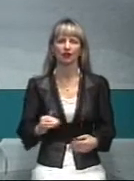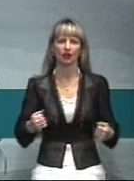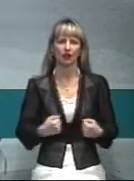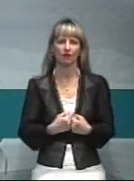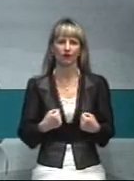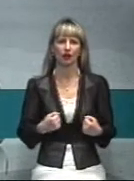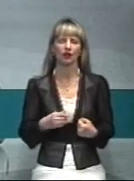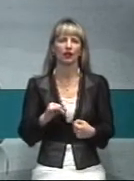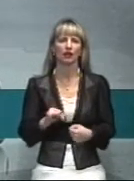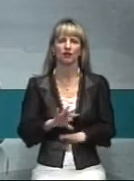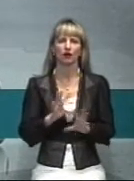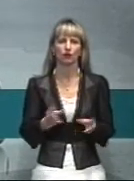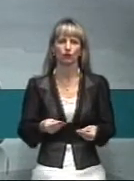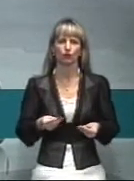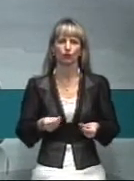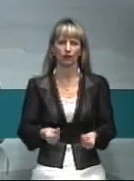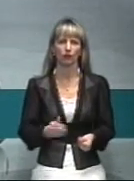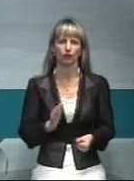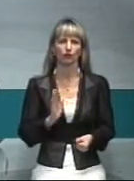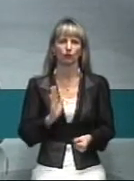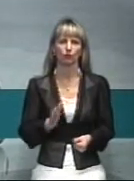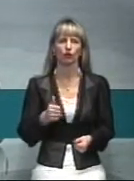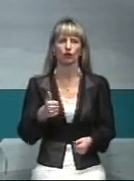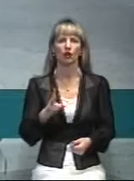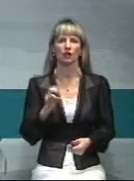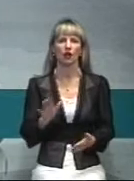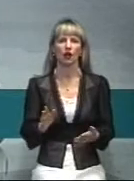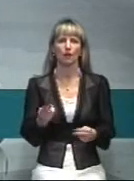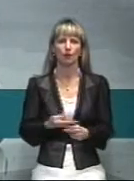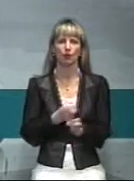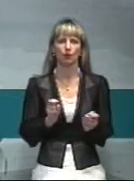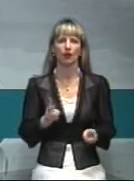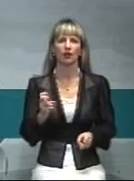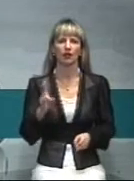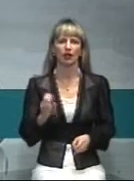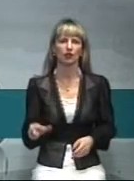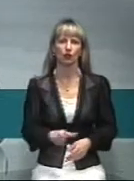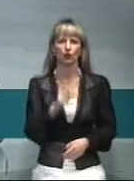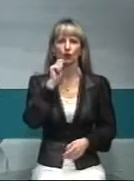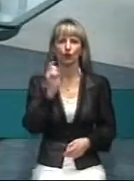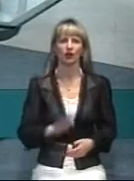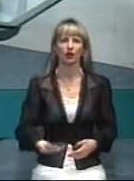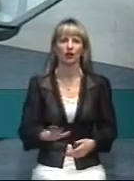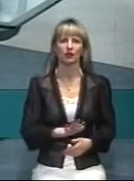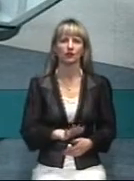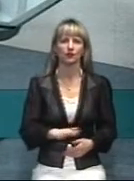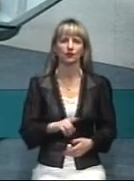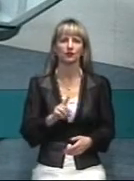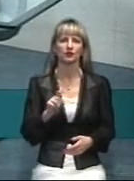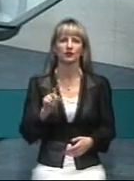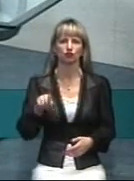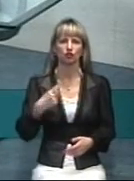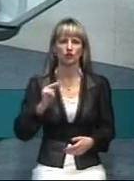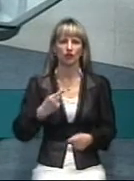пригод і взагалі буде впливати позитивно на безпекову ситуацію на дорогах України. Ось за час роботи